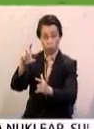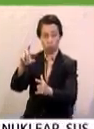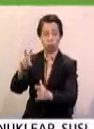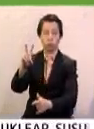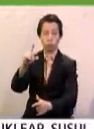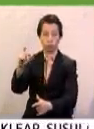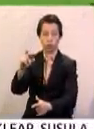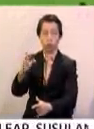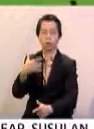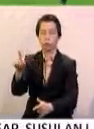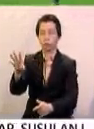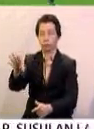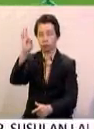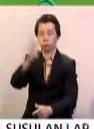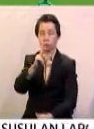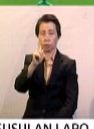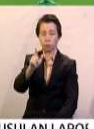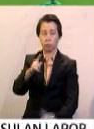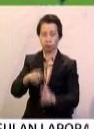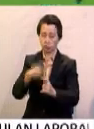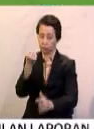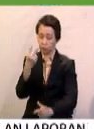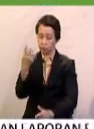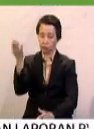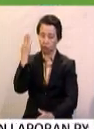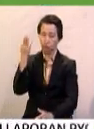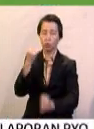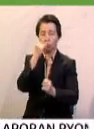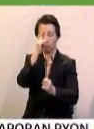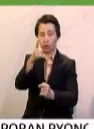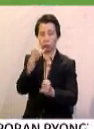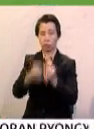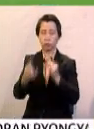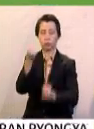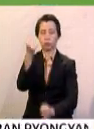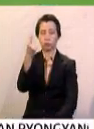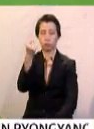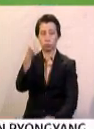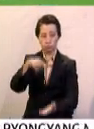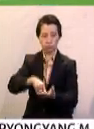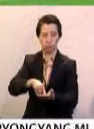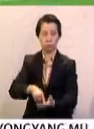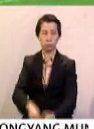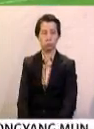pemain Perlis yang dilantik sebagai jurulatih Kuala Lumpur pada Disember lalu sepatutnya berakhir November ini.